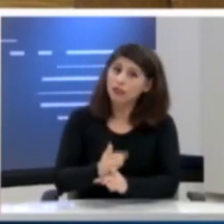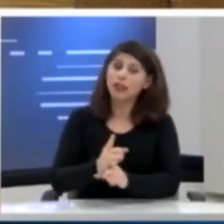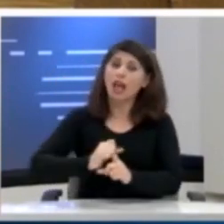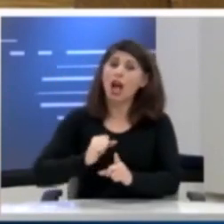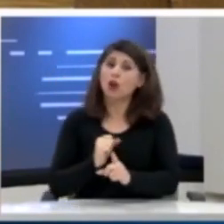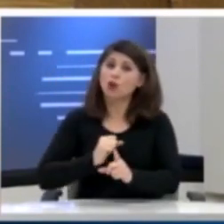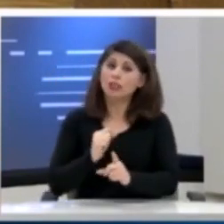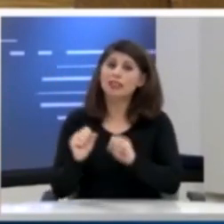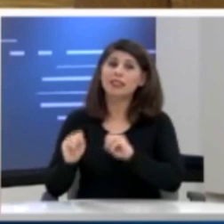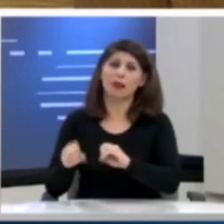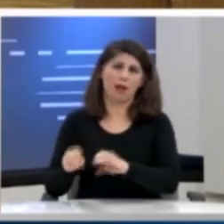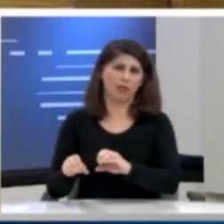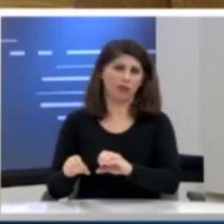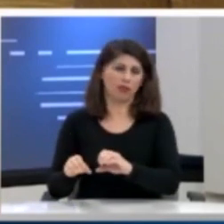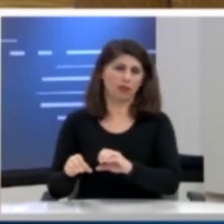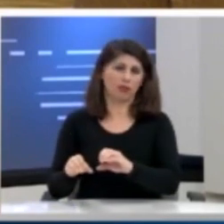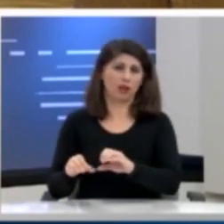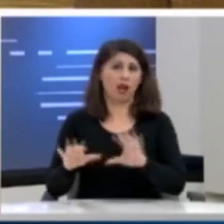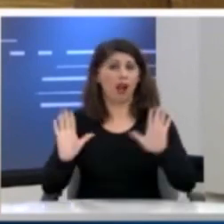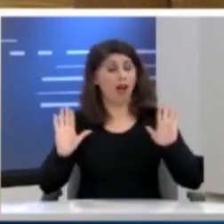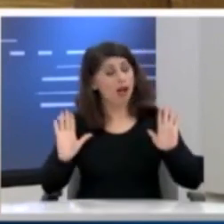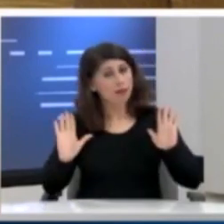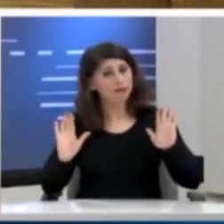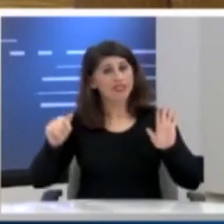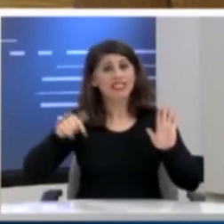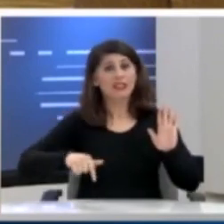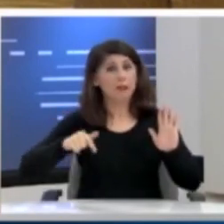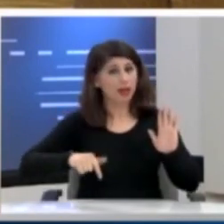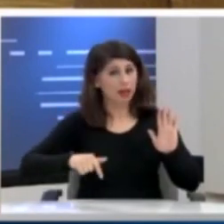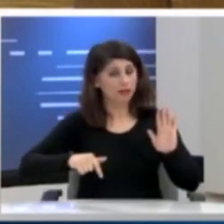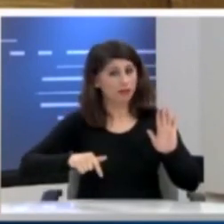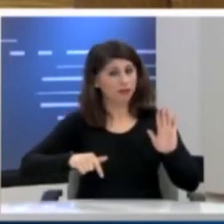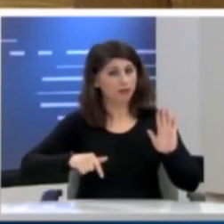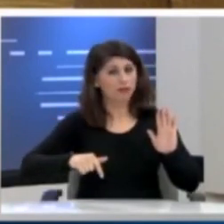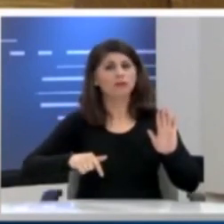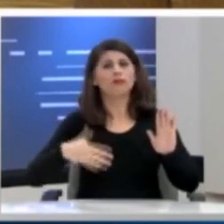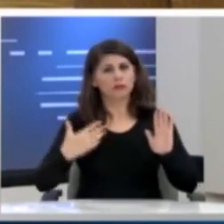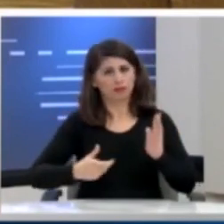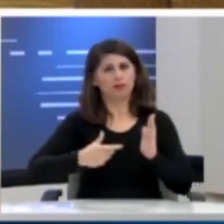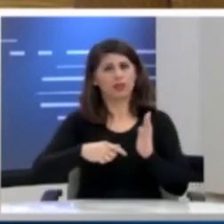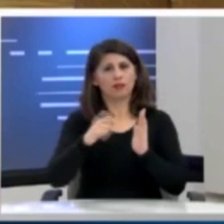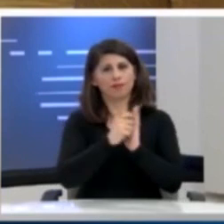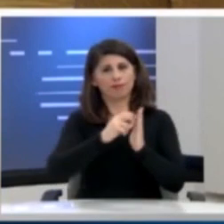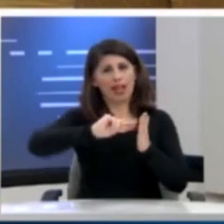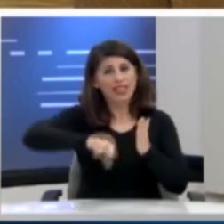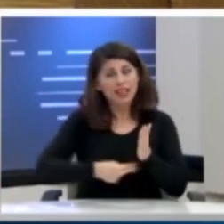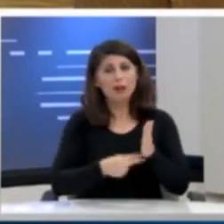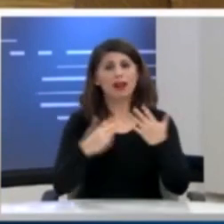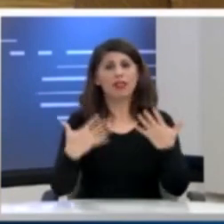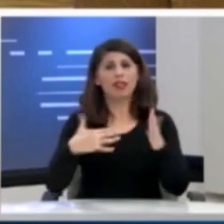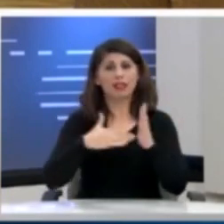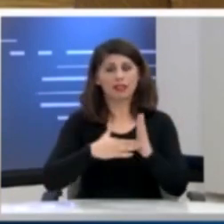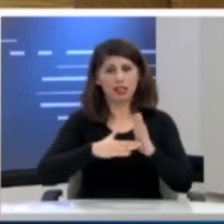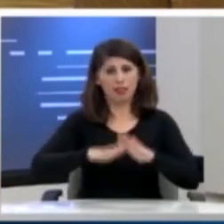ειδικής αγωγής και εκπαίδευσης. Όμως, σήμερα είναι εγγεγραμμένα 10.000 παιδιά